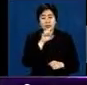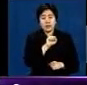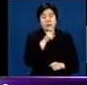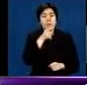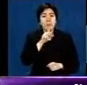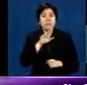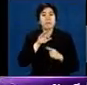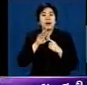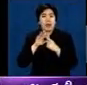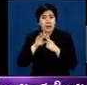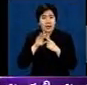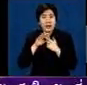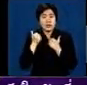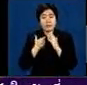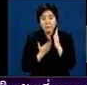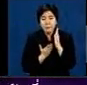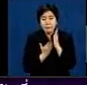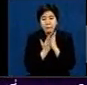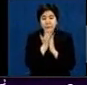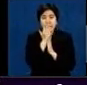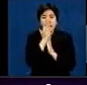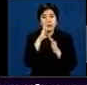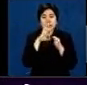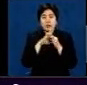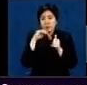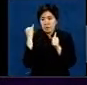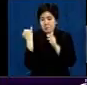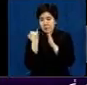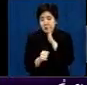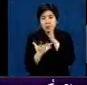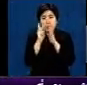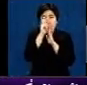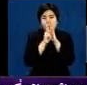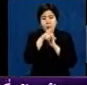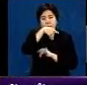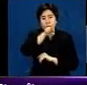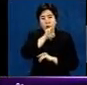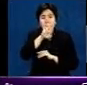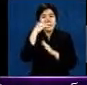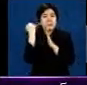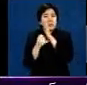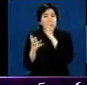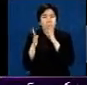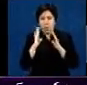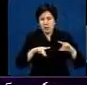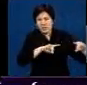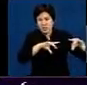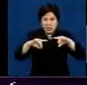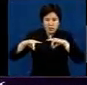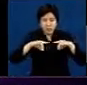รได้มีการผ่านร่างพระราชบัญญัตินิรโทษกรรมซึ่งเป็นต้นเหตุทำให้เกิดการถกเถียงกันอยู่ในปั